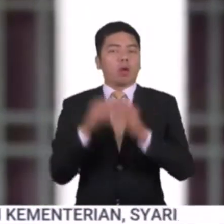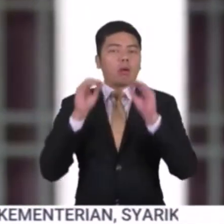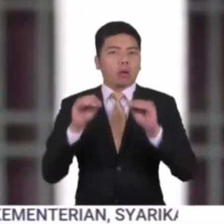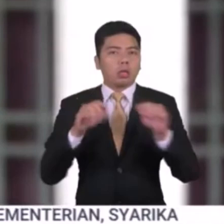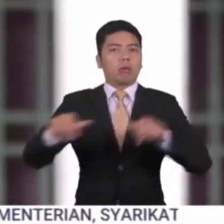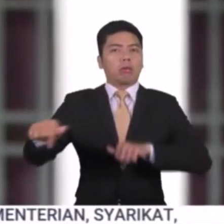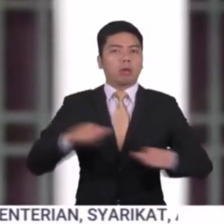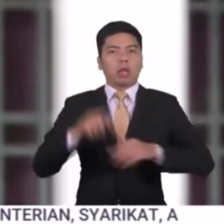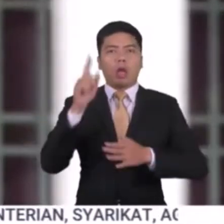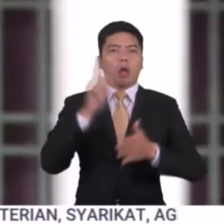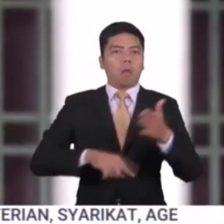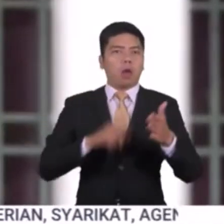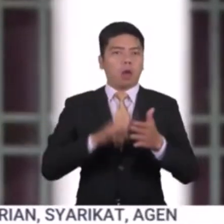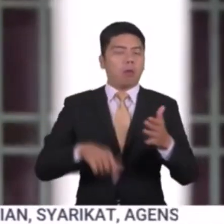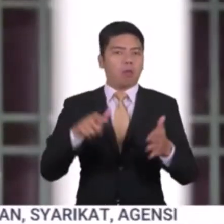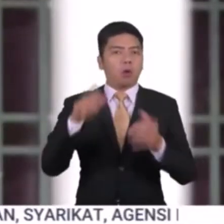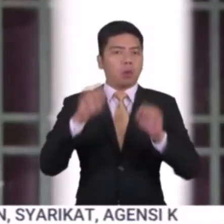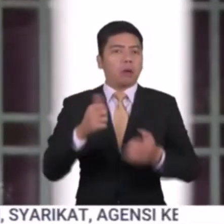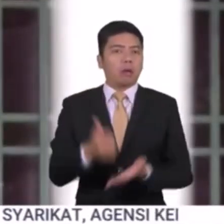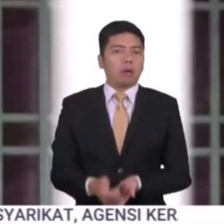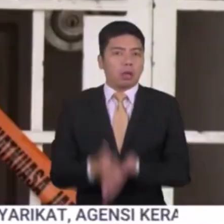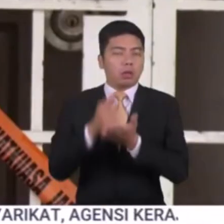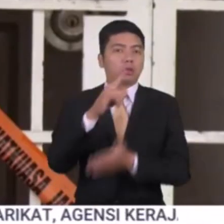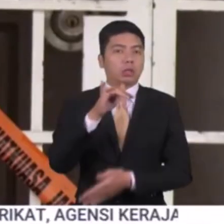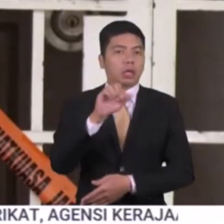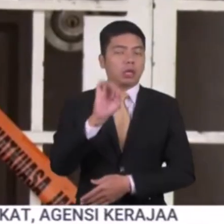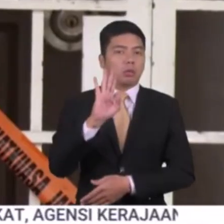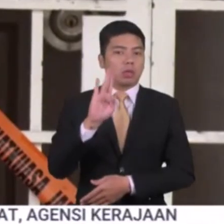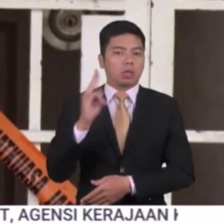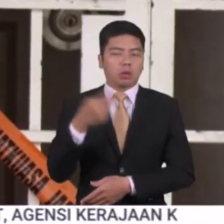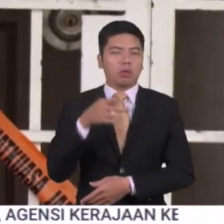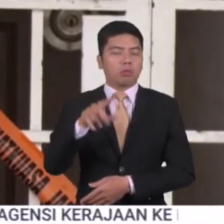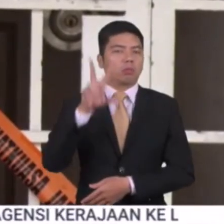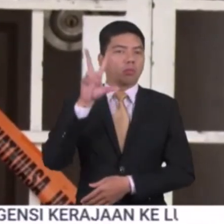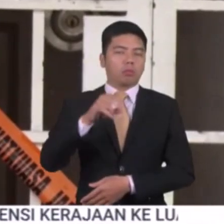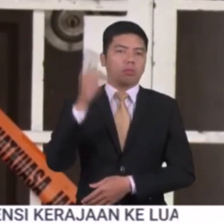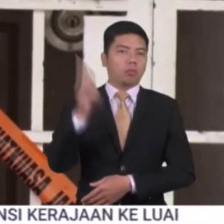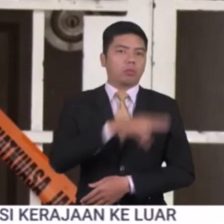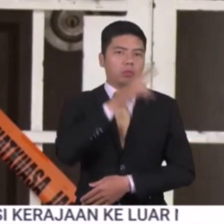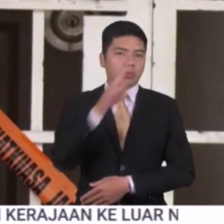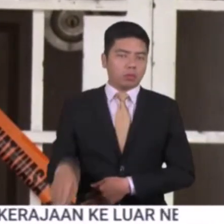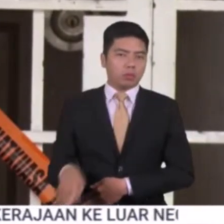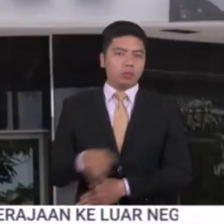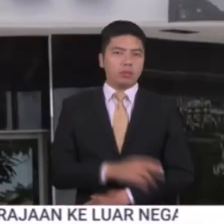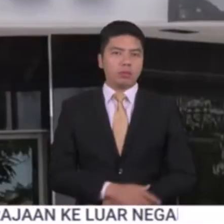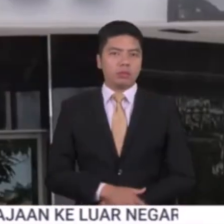aktiviti dan apa sahaja yang boleh membantu GISBH adalah dilarang.